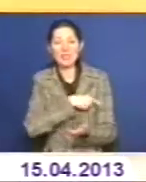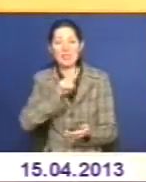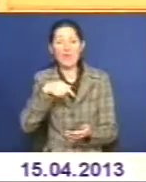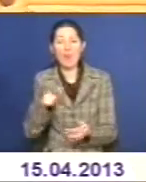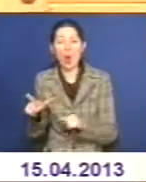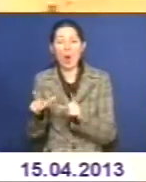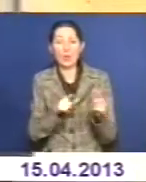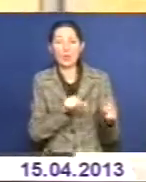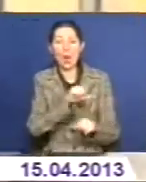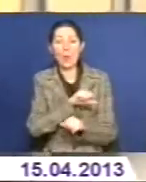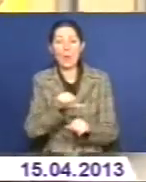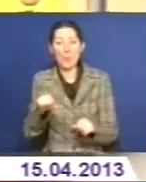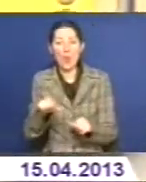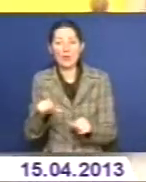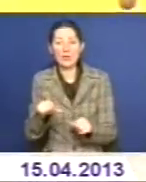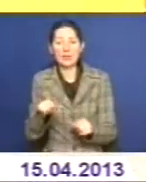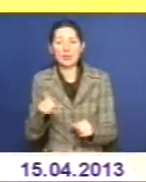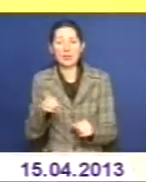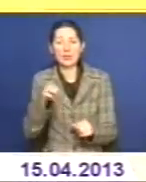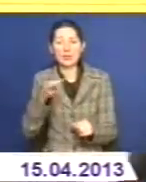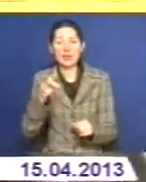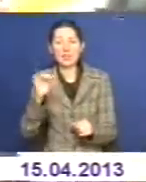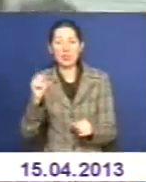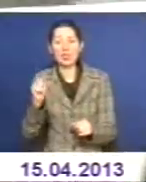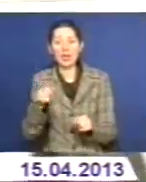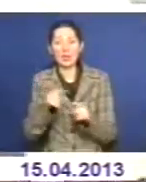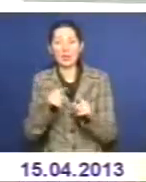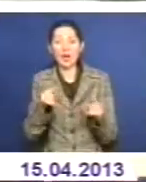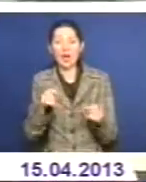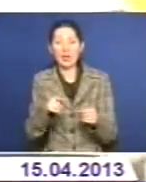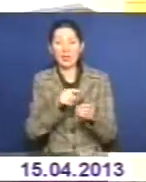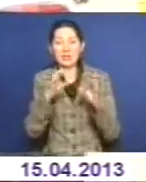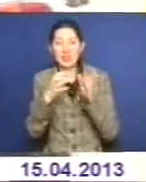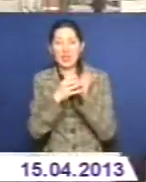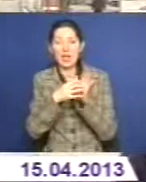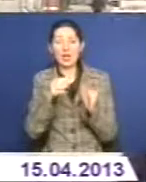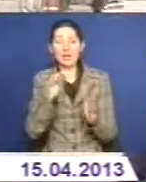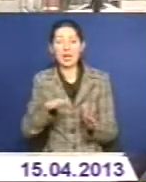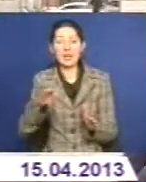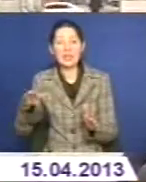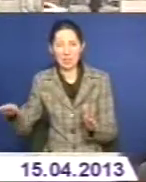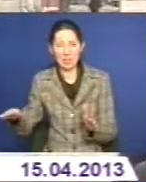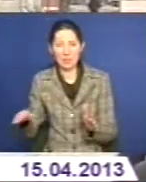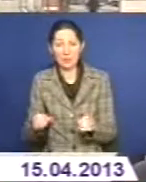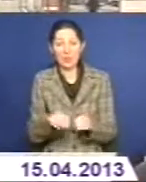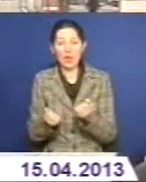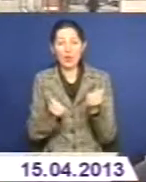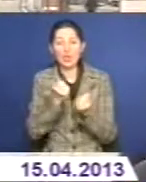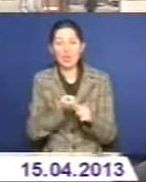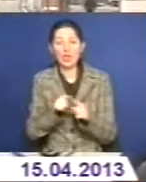повз транспортні засоби з розпізнавальним знаком «Діти», розповідають працівники ДАІ. Водії, які